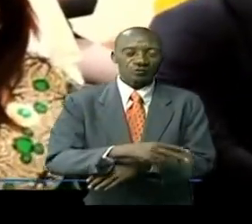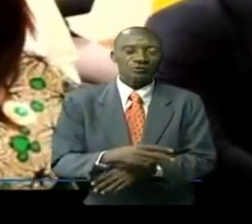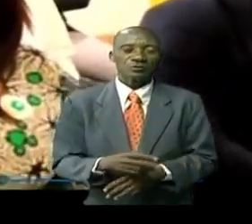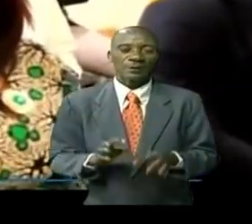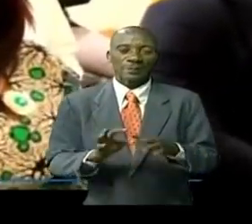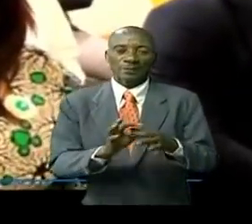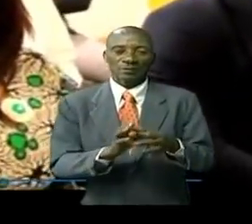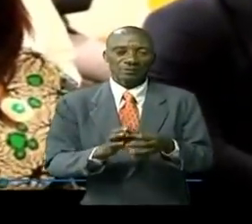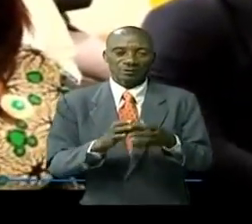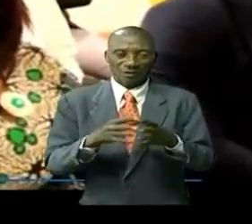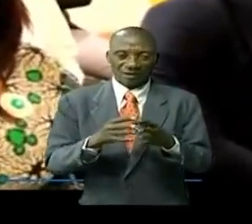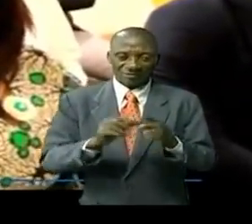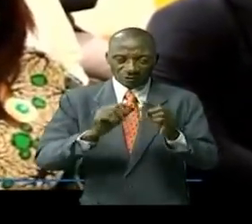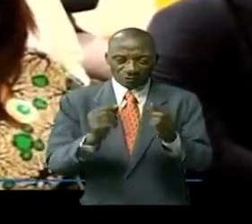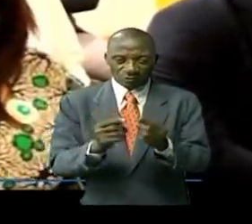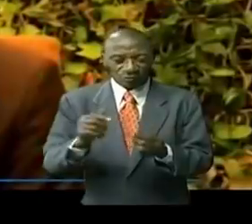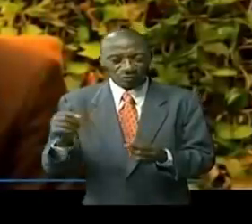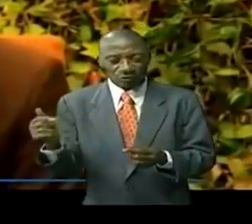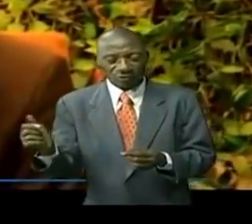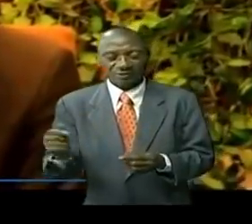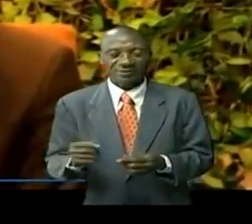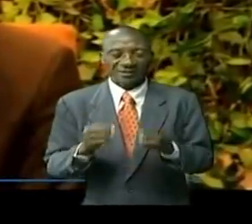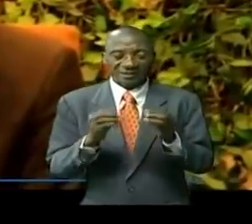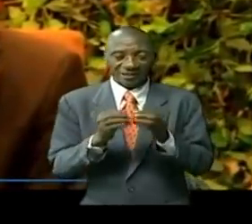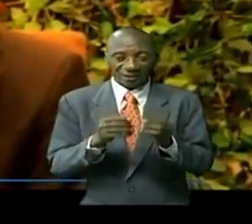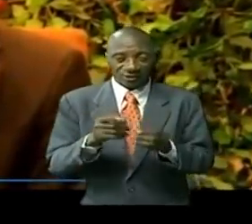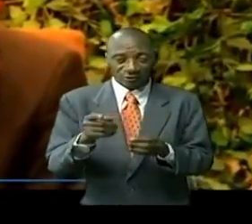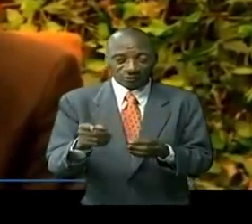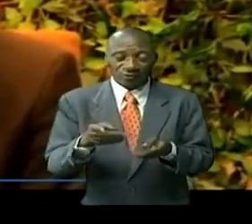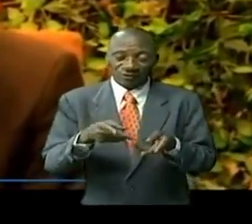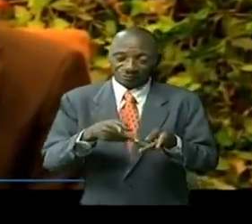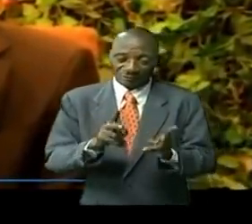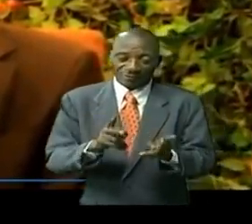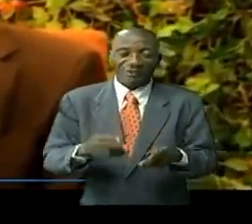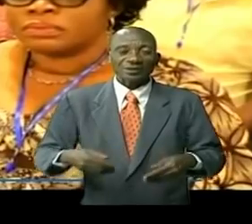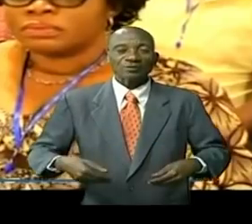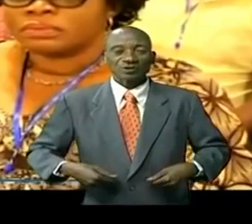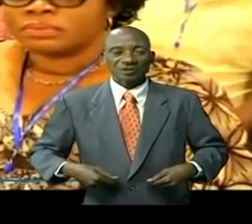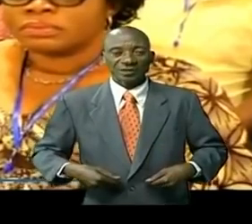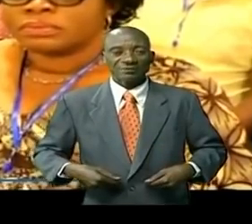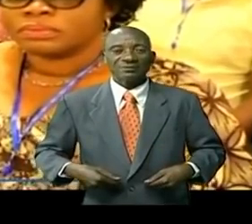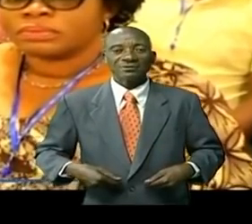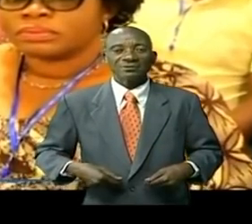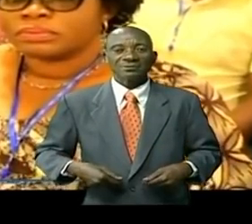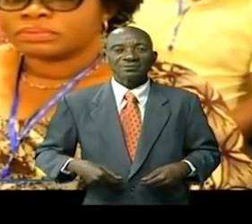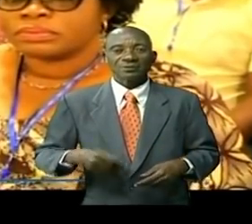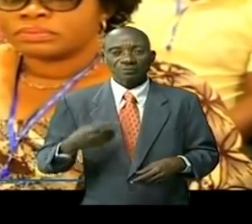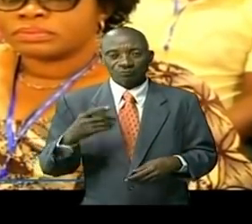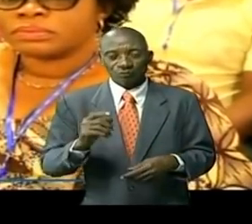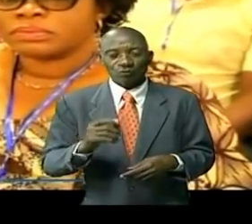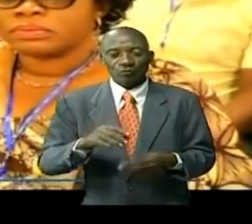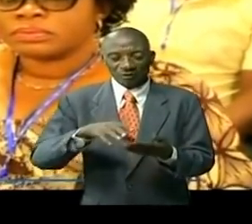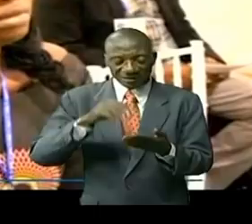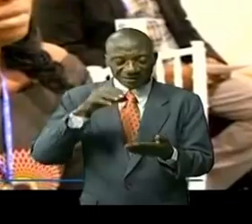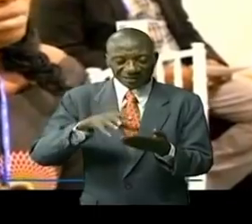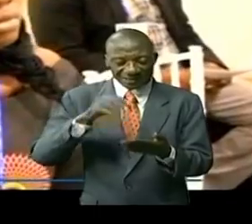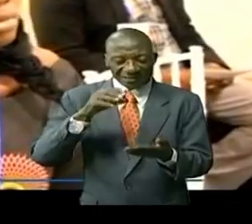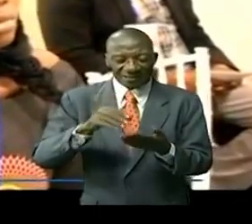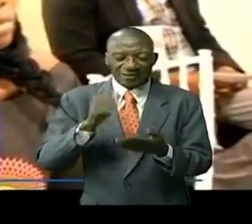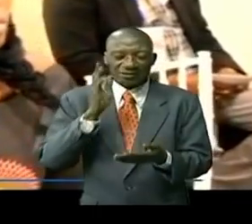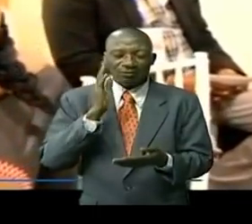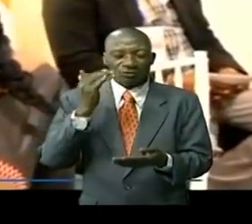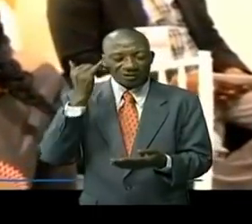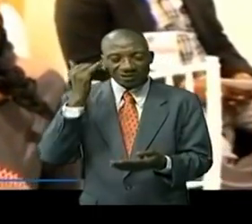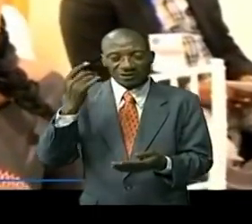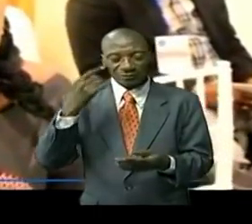la CONFEGES, cette session permettra l'encadrement des jeunes dans différents aspects liés à l'entrepreneuriat à travers des initiatives et des mécanismes